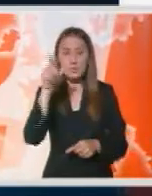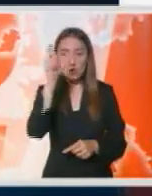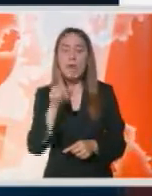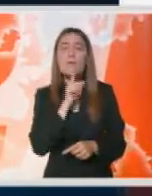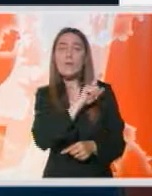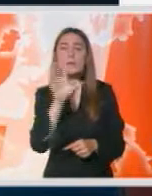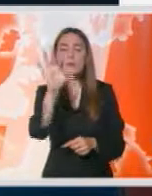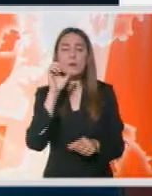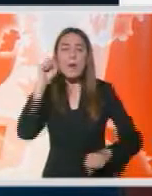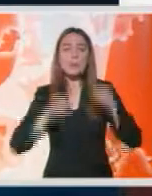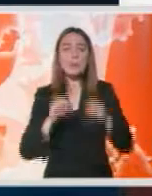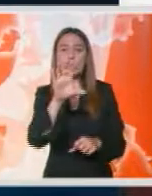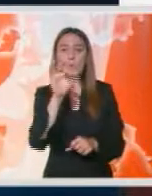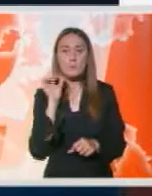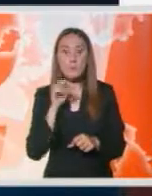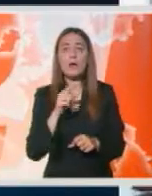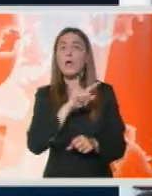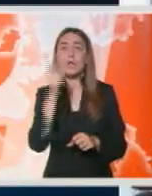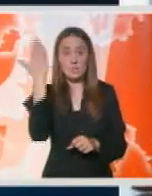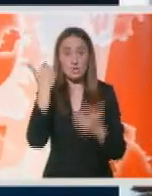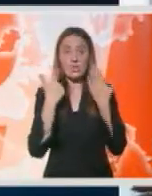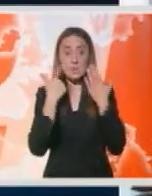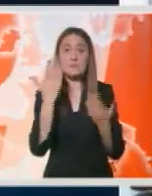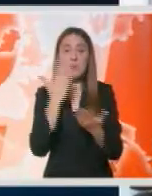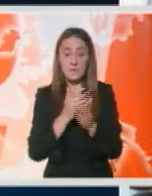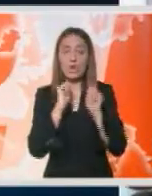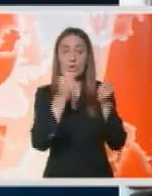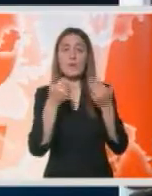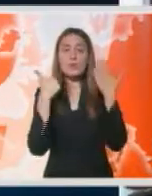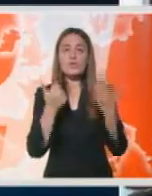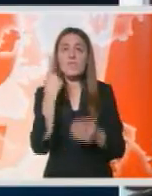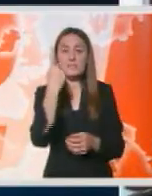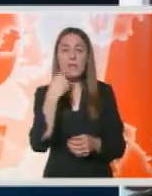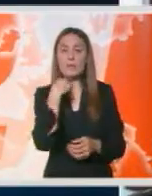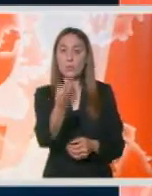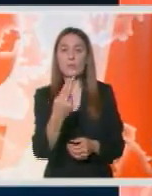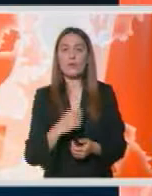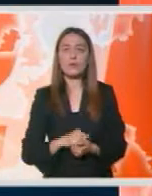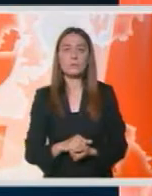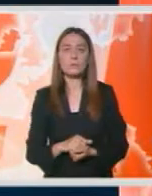nisu izabrane u postupku izbora. Do prošle sednice bio je dostavljen 61 odgovor.